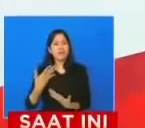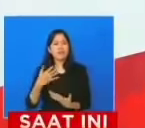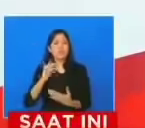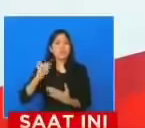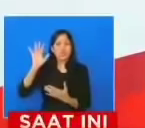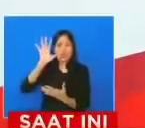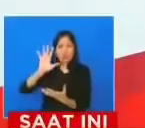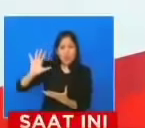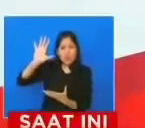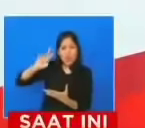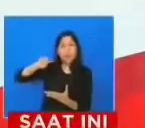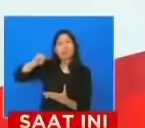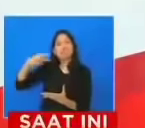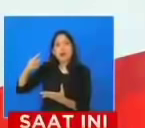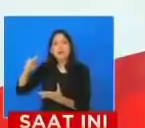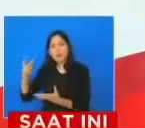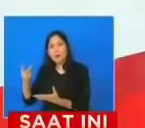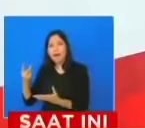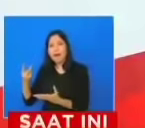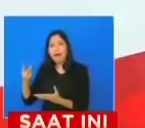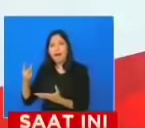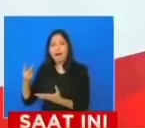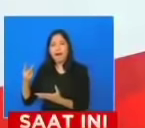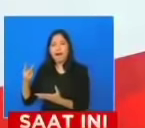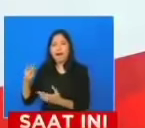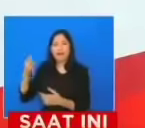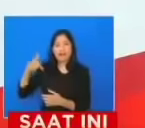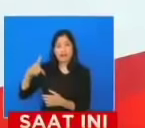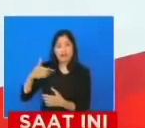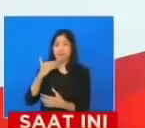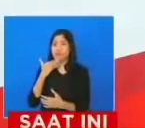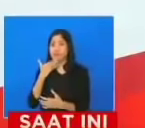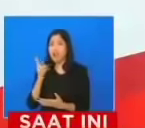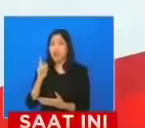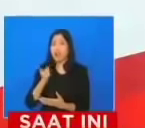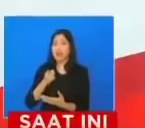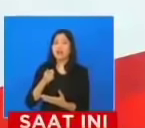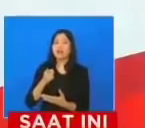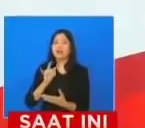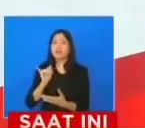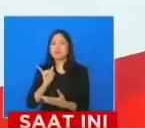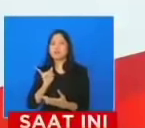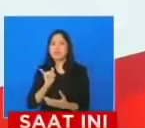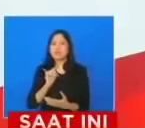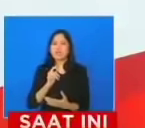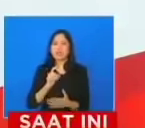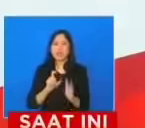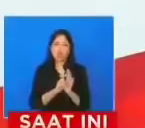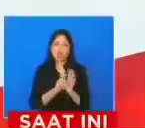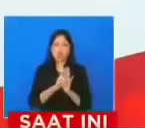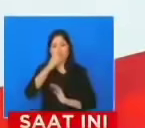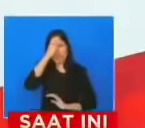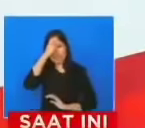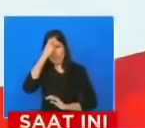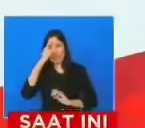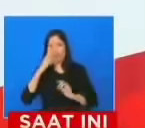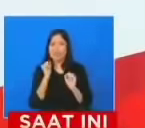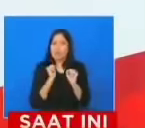pancaroba yang secara klasik ada gambaran peningkatan kasus demam berdarah di